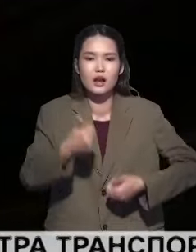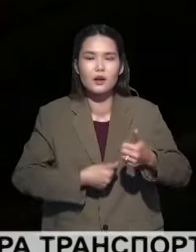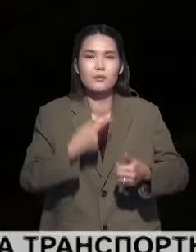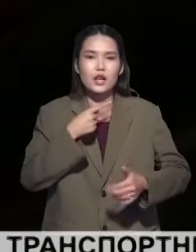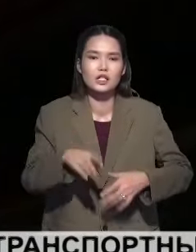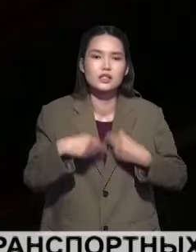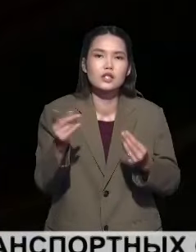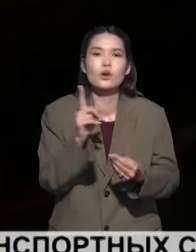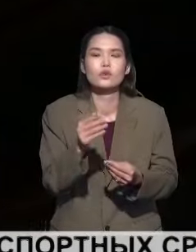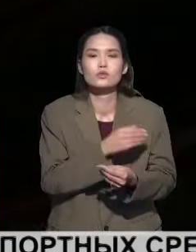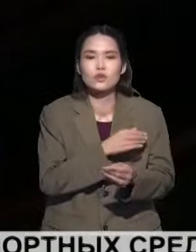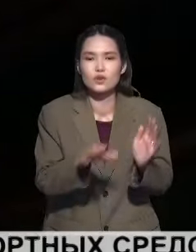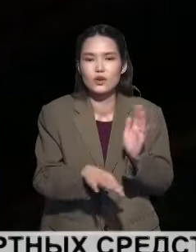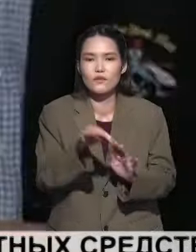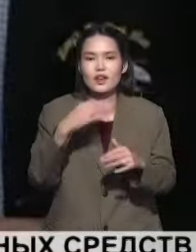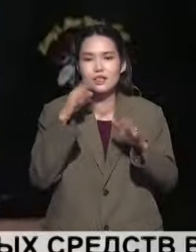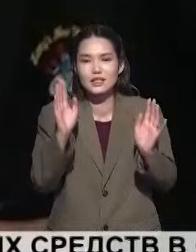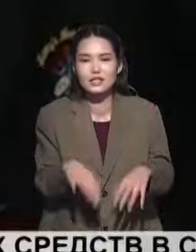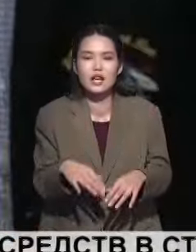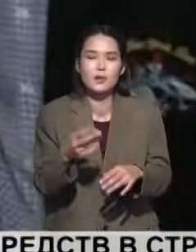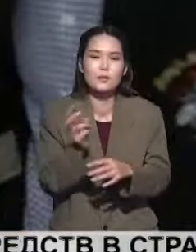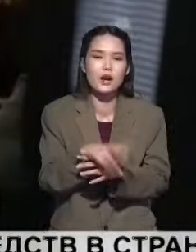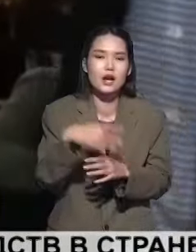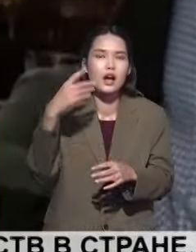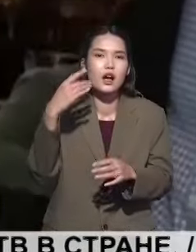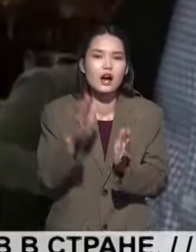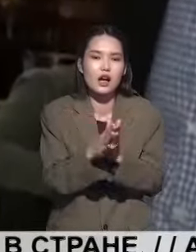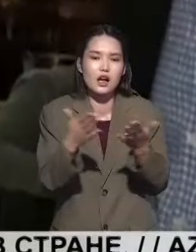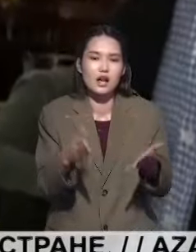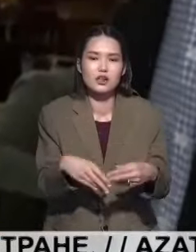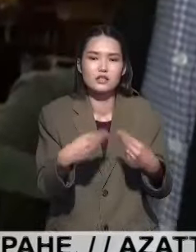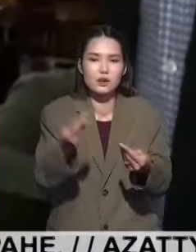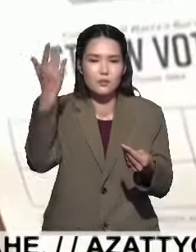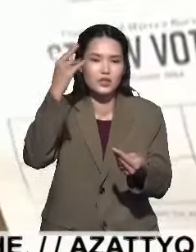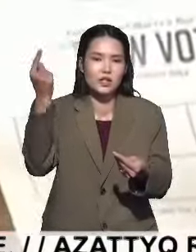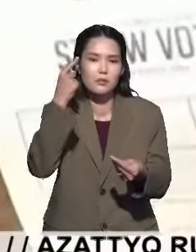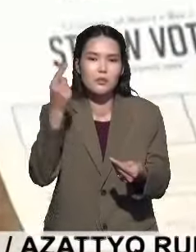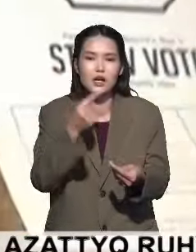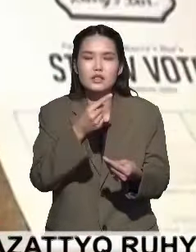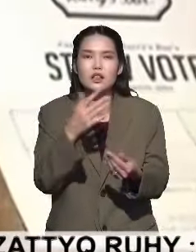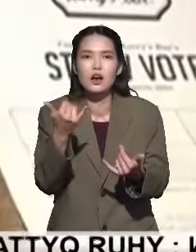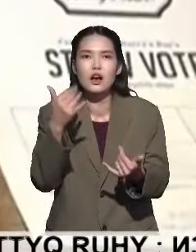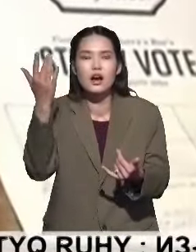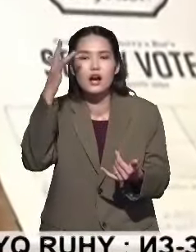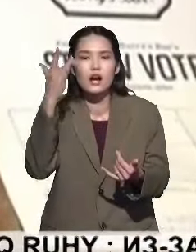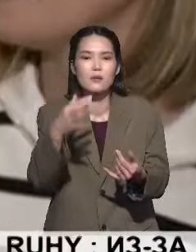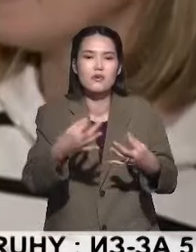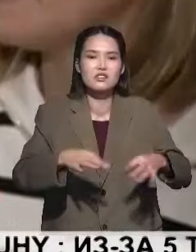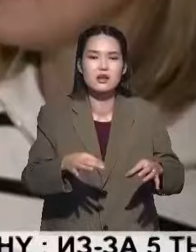на имитационных выборах. Достаточно лишь предъявить американский паспорт. Граждане США понимают, на кону американская